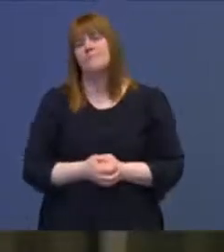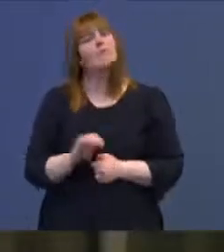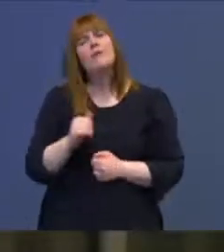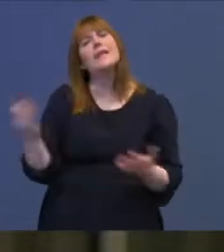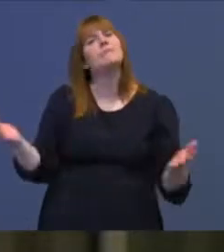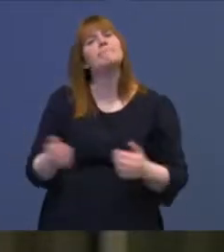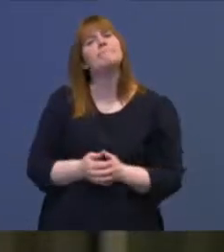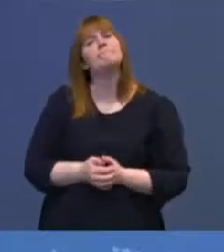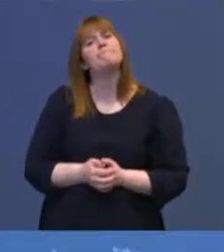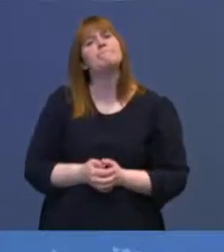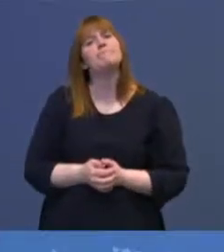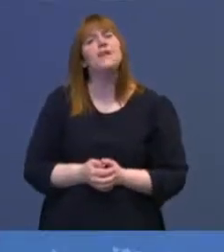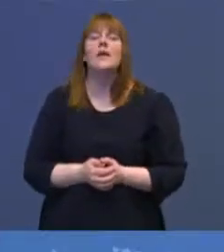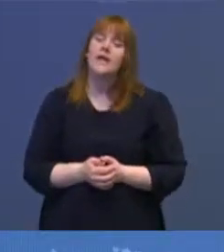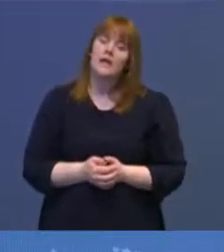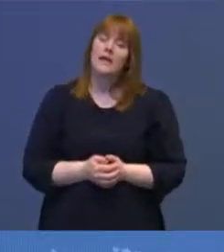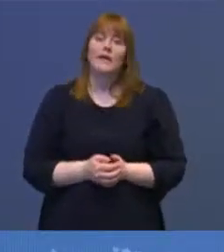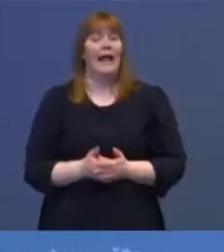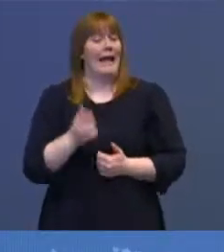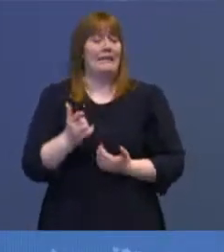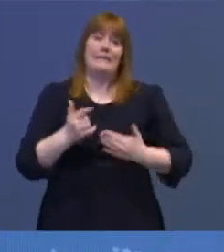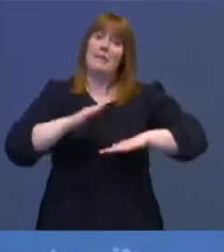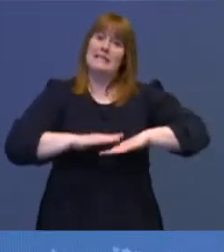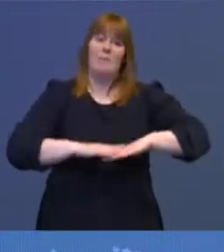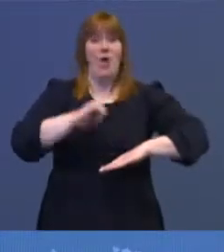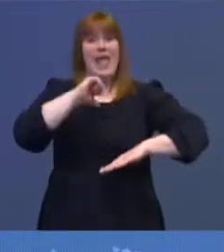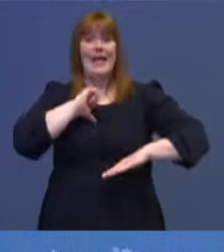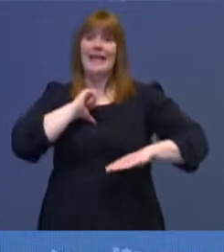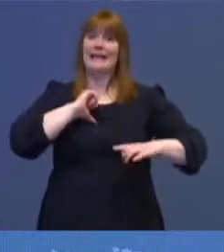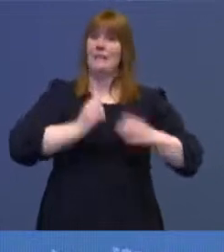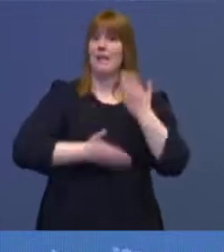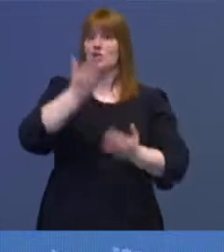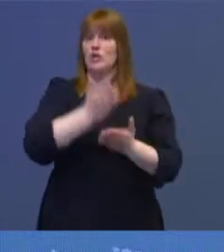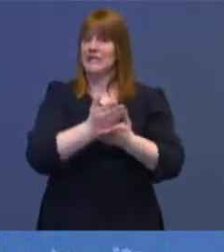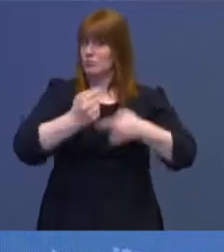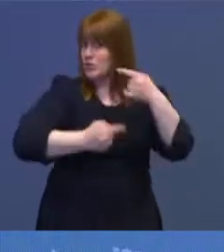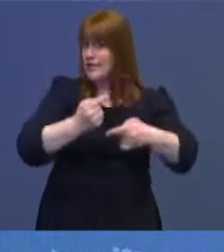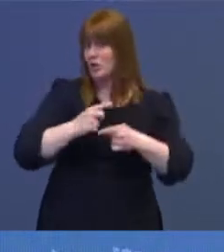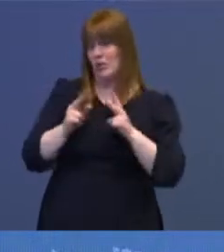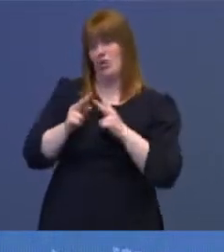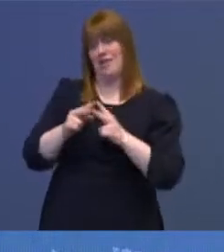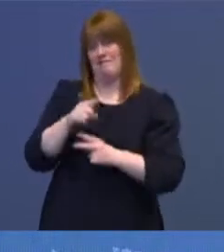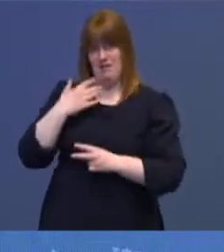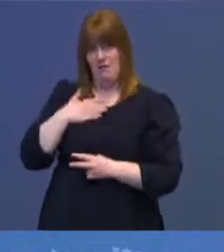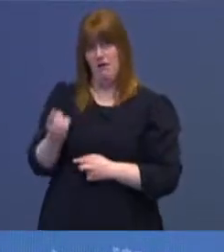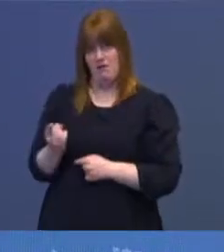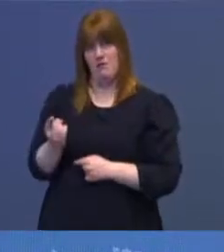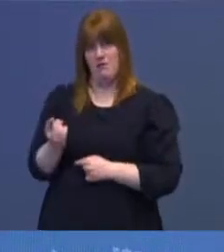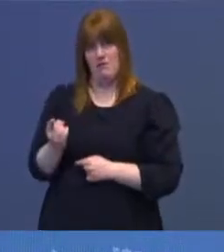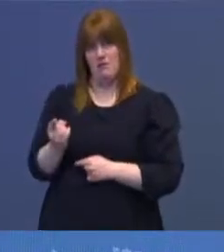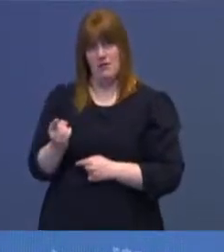ikke? Nei, det har litt å gjøre med vår egen beslutningsprosess og de kontaktene vi nå har. Det som kjent